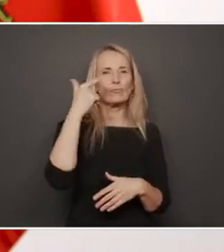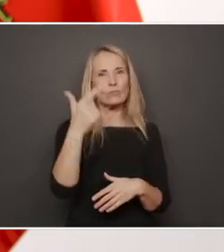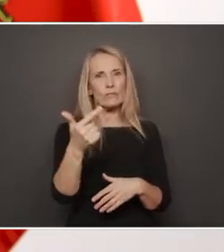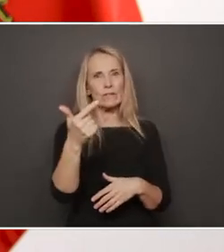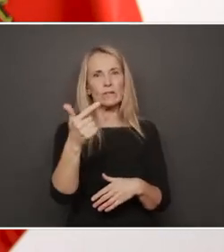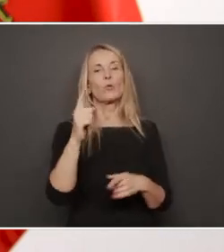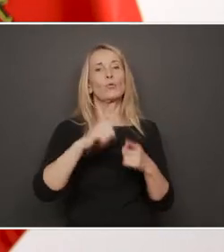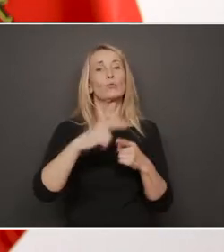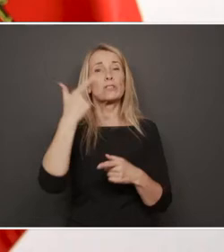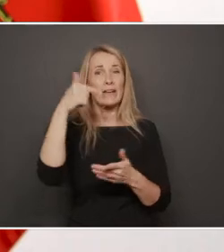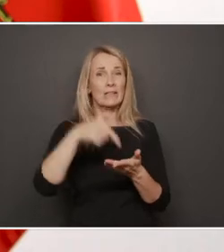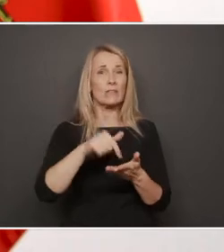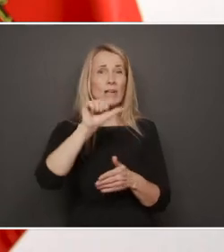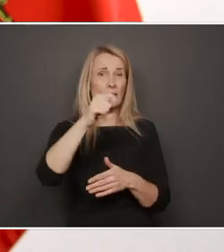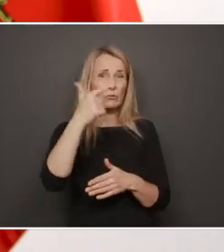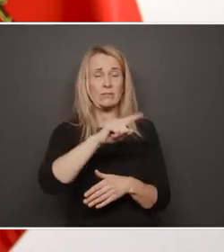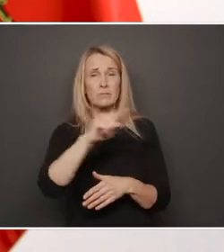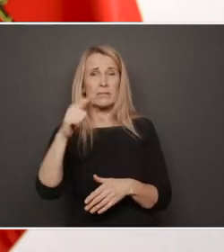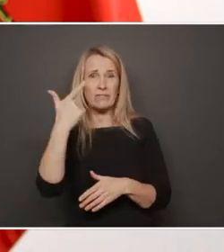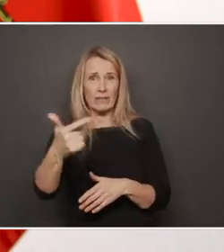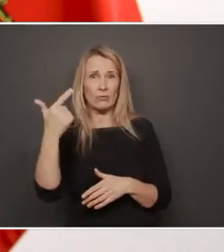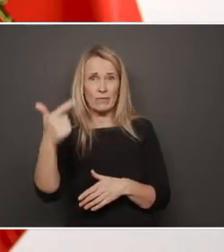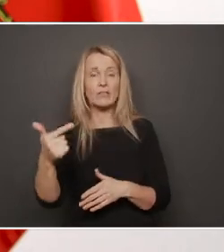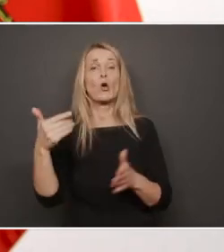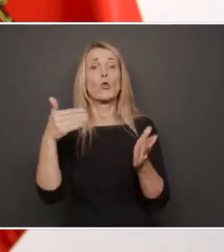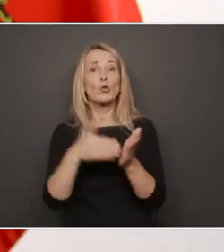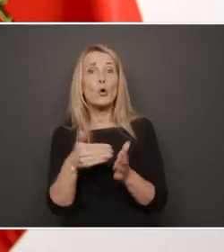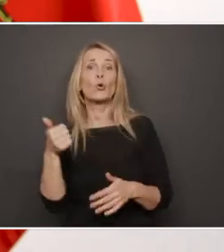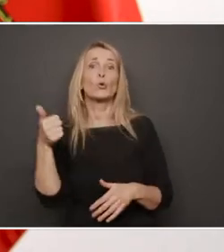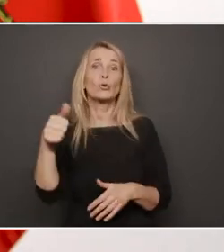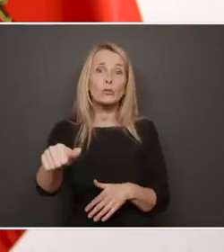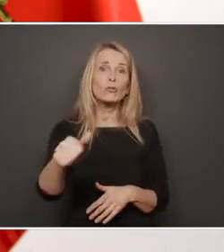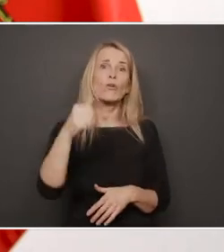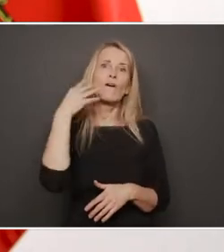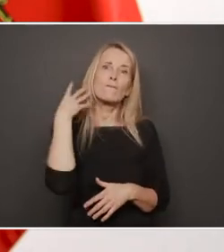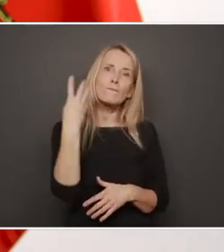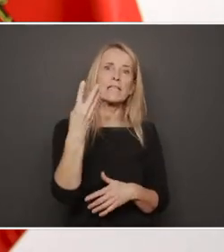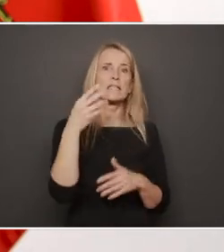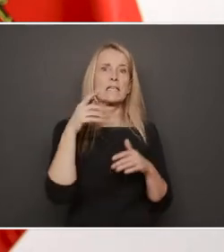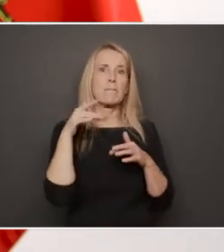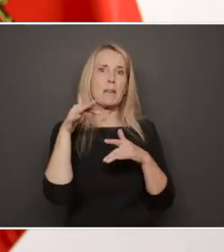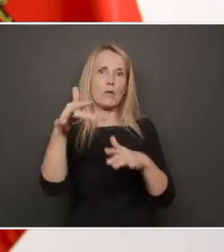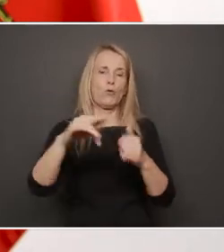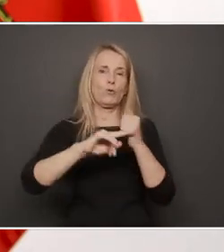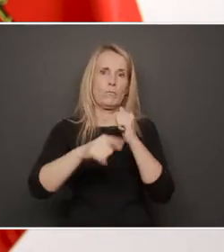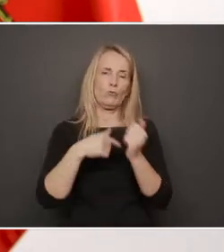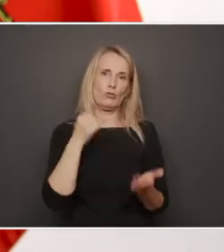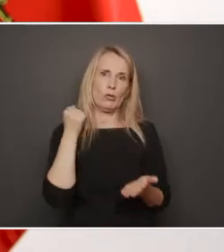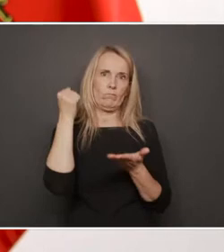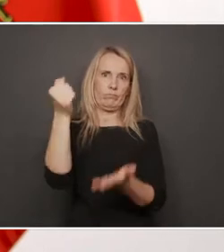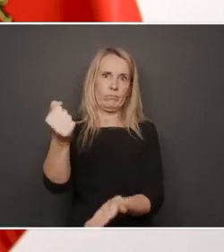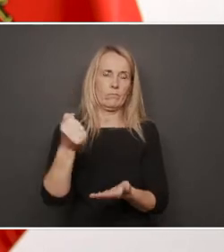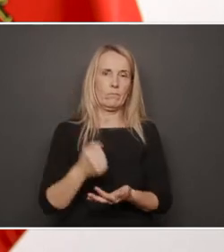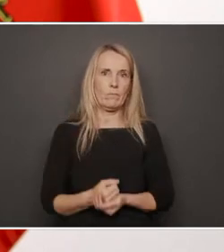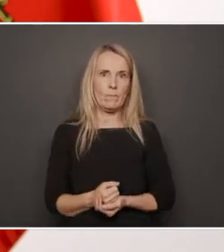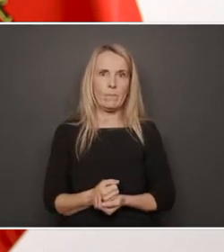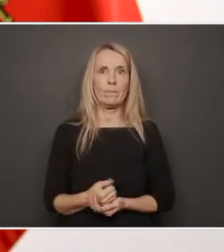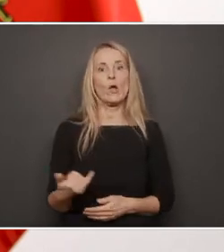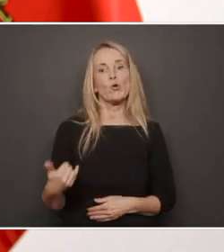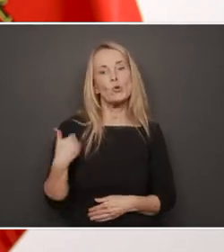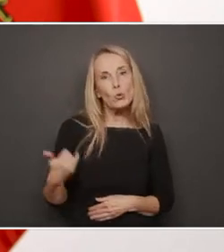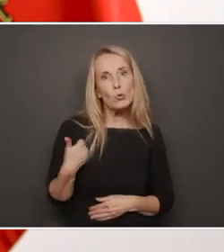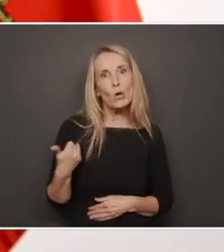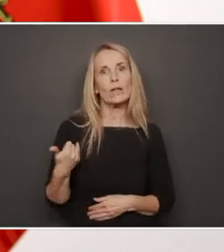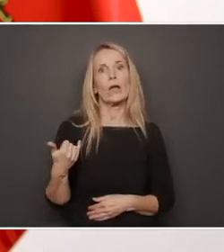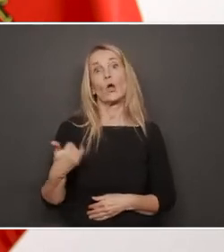und 2022 jährlich zusätzlich 40 Millionen Euro aus Budgetmitteln zufließen. Jugendliche und